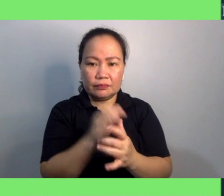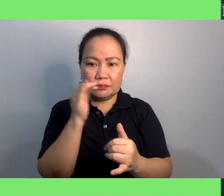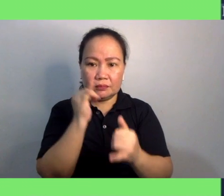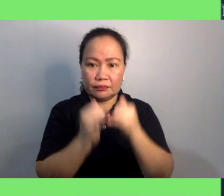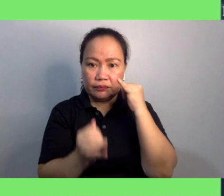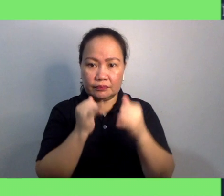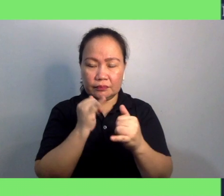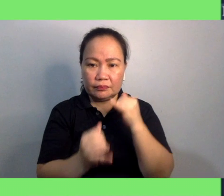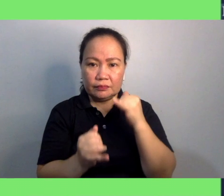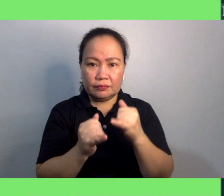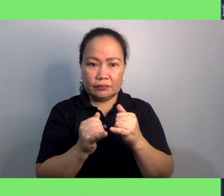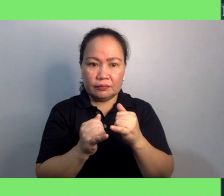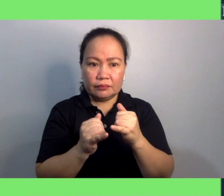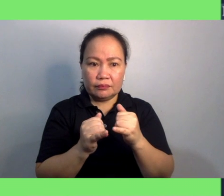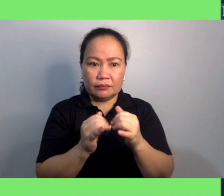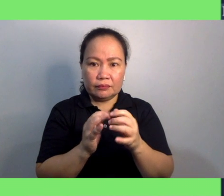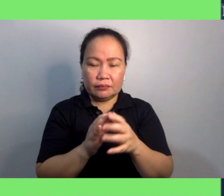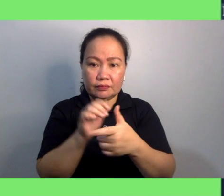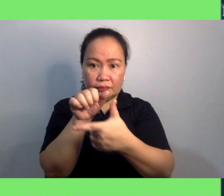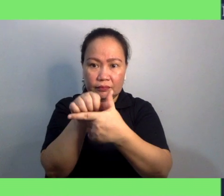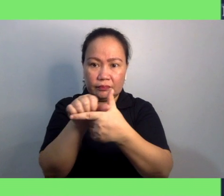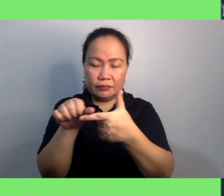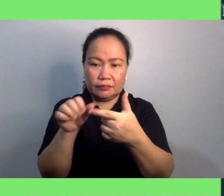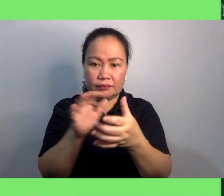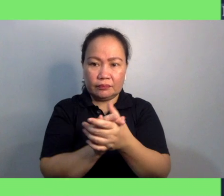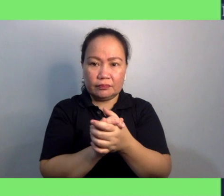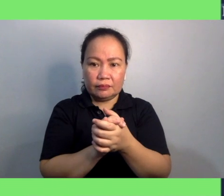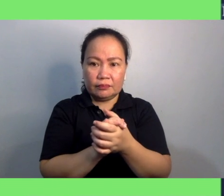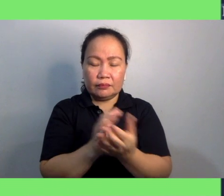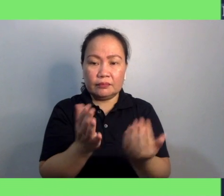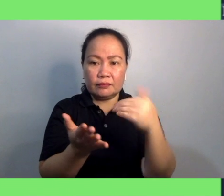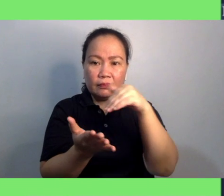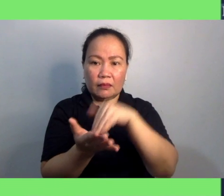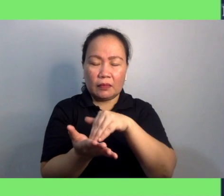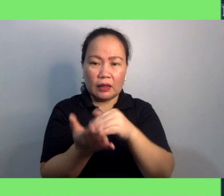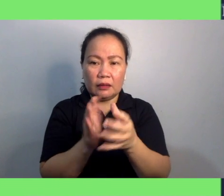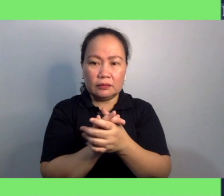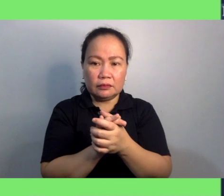have our last angle. So, again,